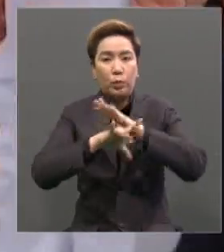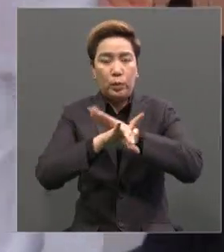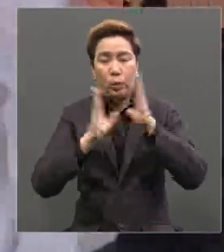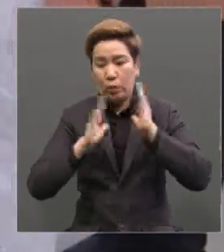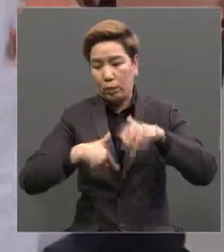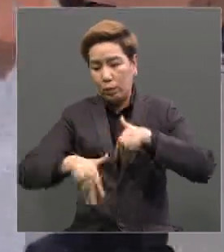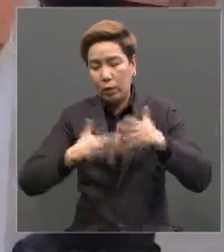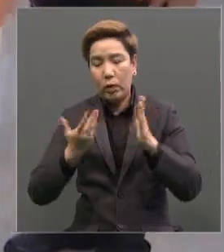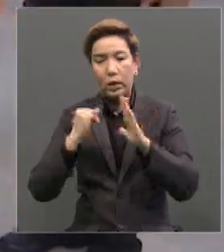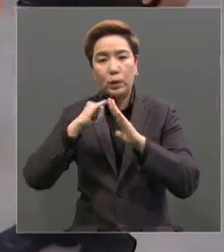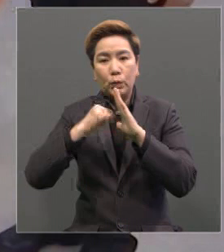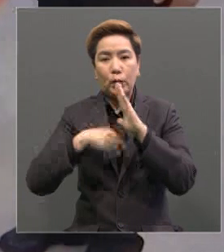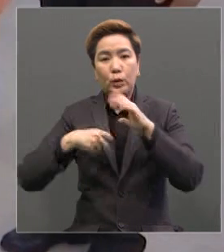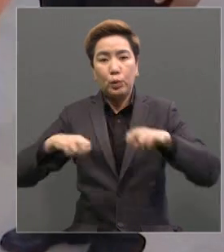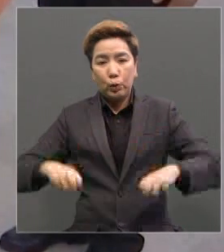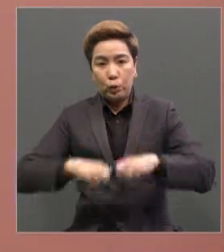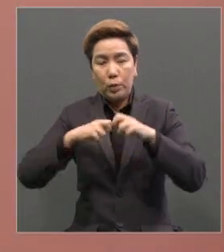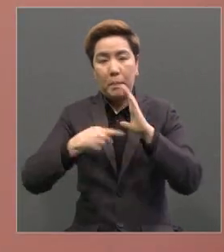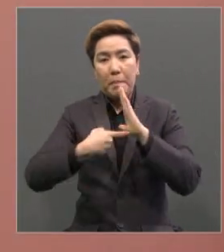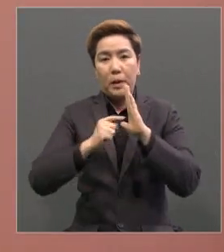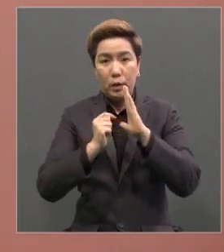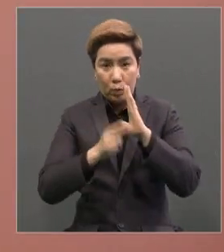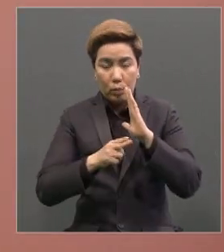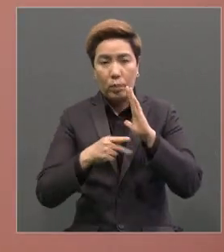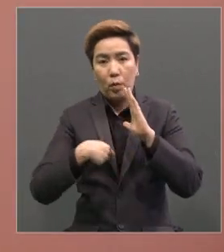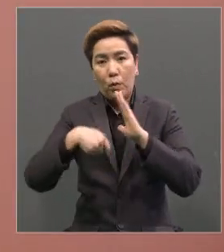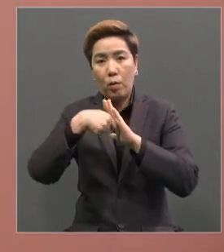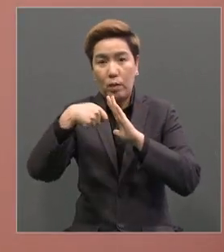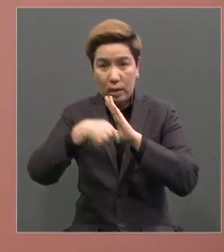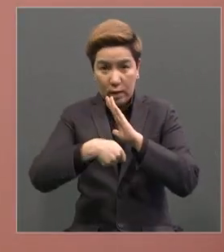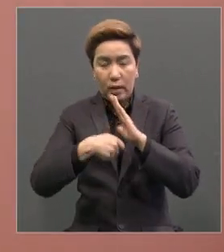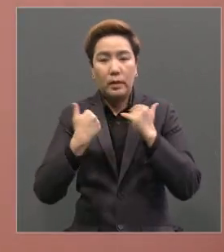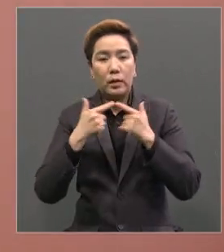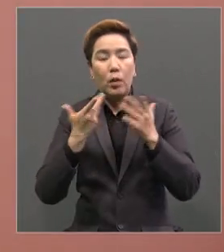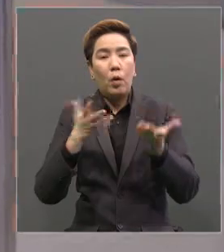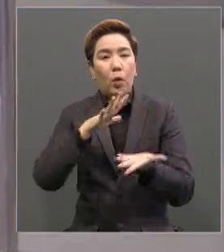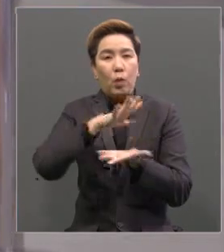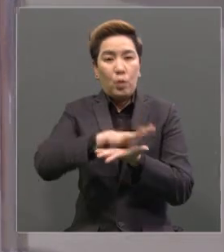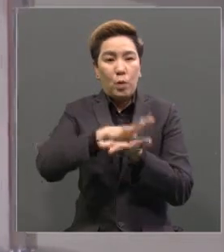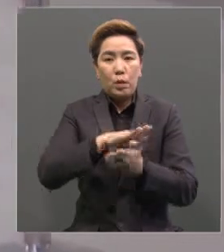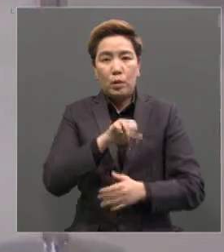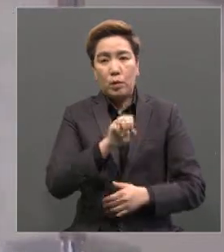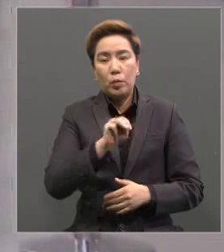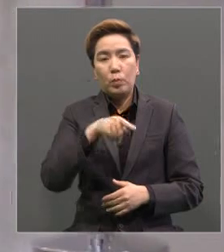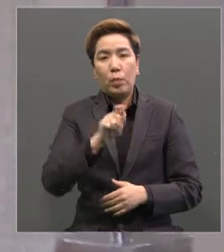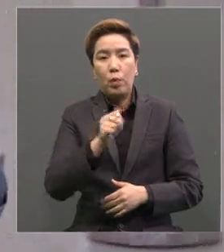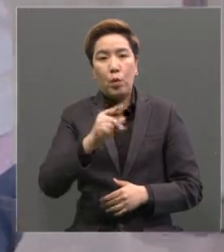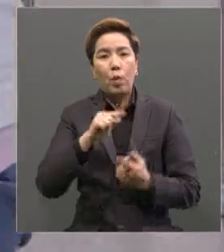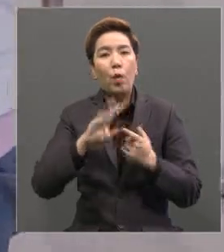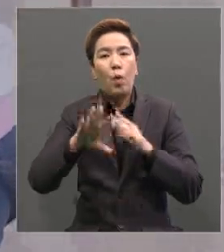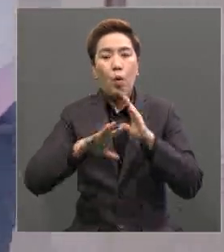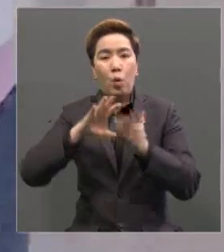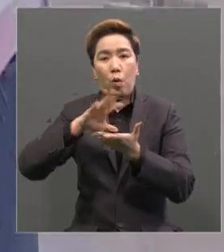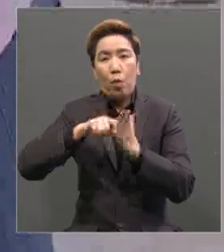ประชาชนจากจังหวัดสุรินทร์จังหวัดปทุมธานีและจังหวัดนครราชสีมาเตรียมสมปองวิทยานุสรณ์จังหวัด